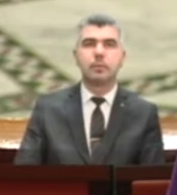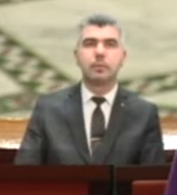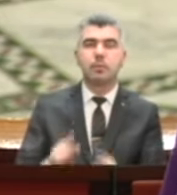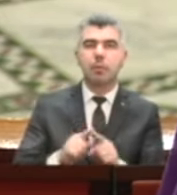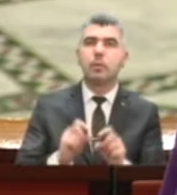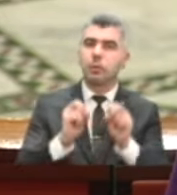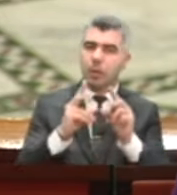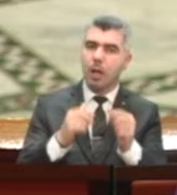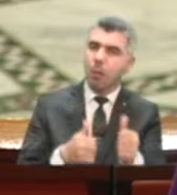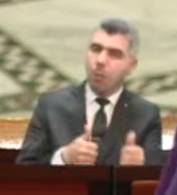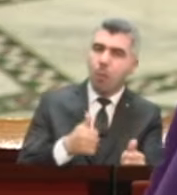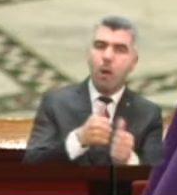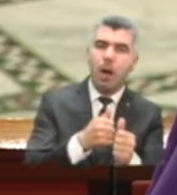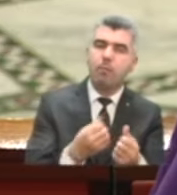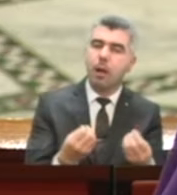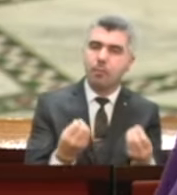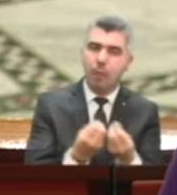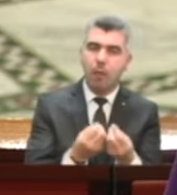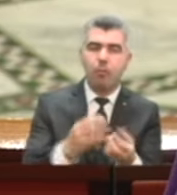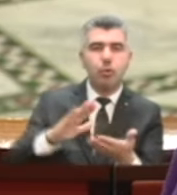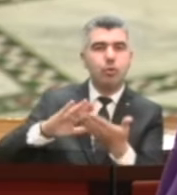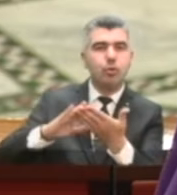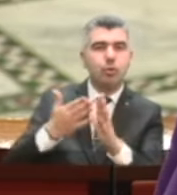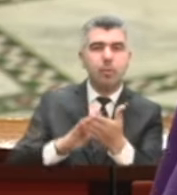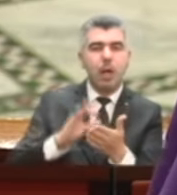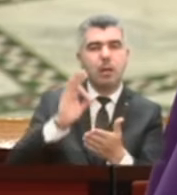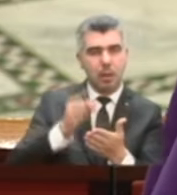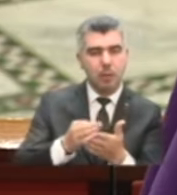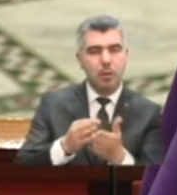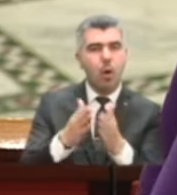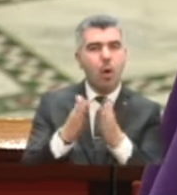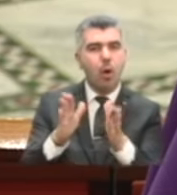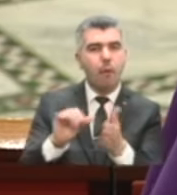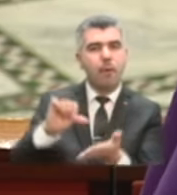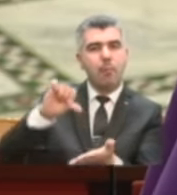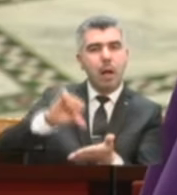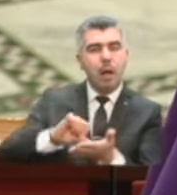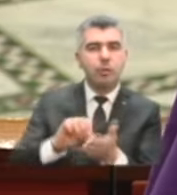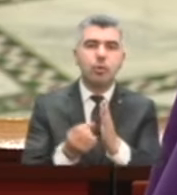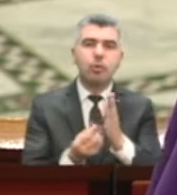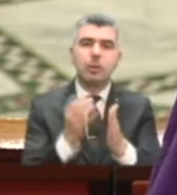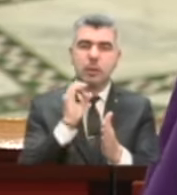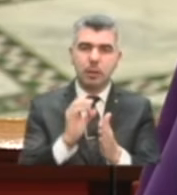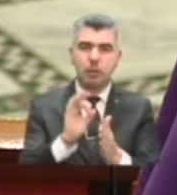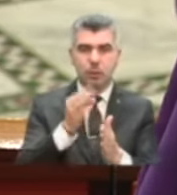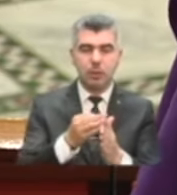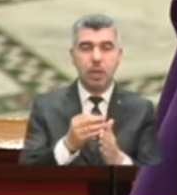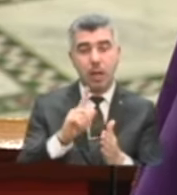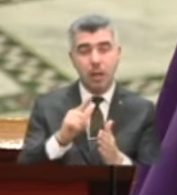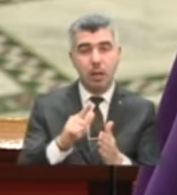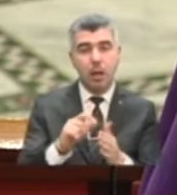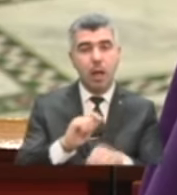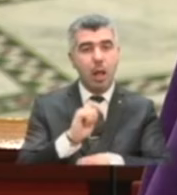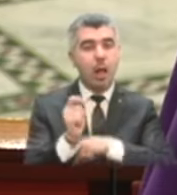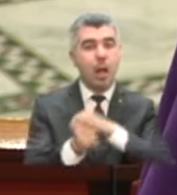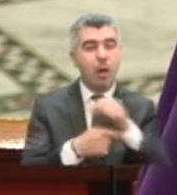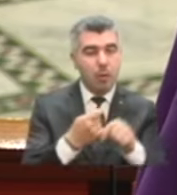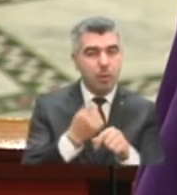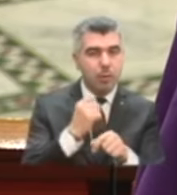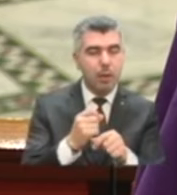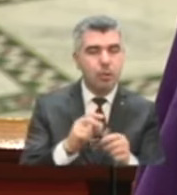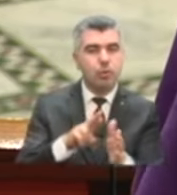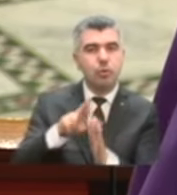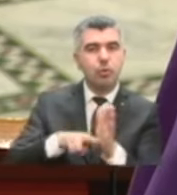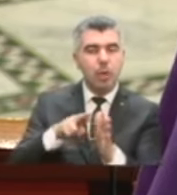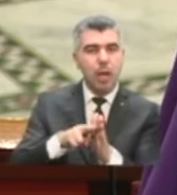مستعدين نواكبكم، حنا تنواكبوا جميع الجمعيات باش يكون هناك فتح مراكز جديدة، لان كاين الخصائص طبعا في العالم القروي ولا في